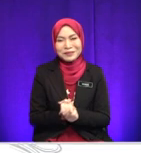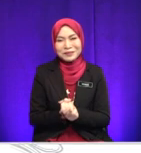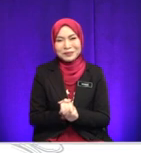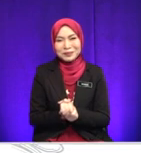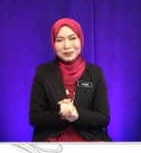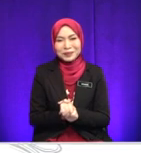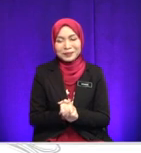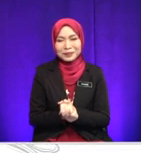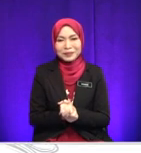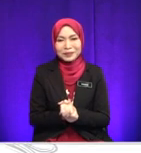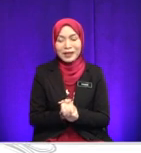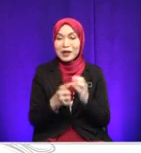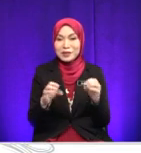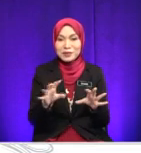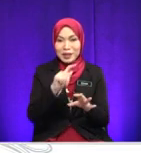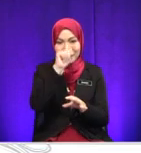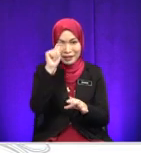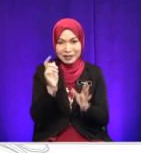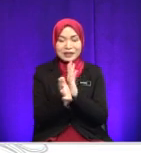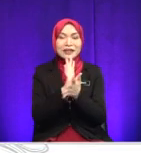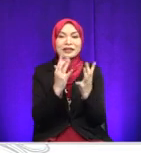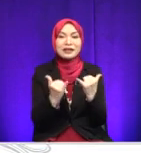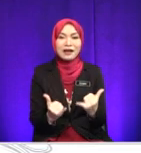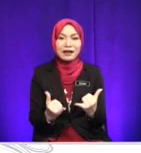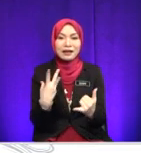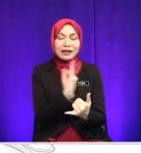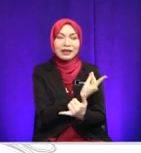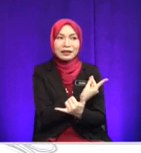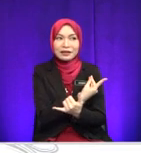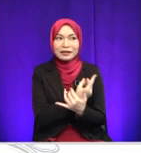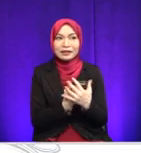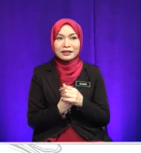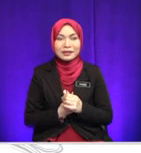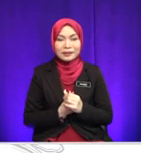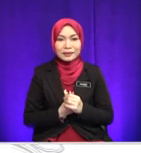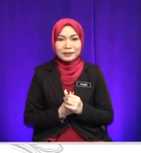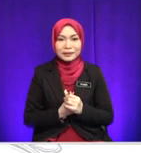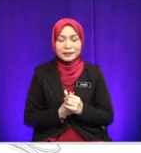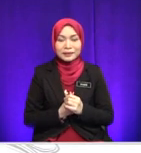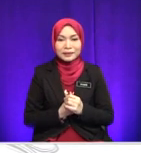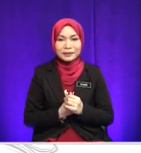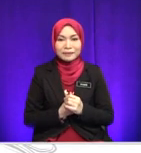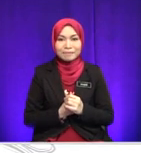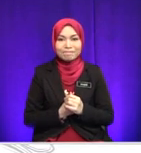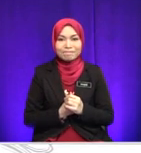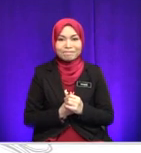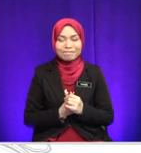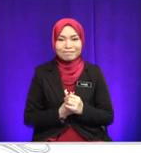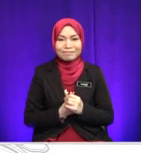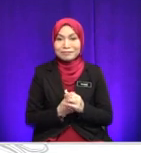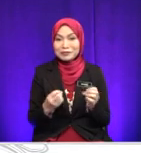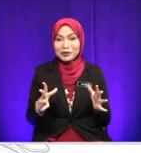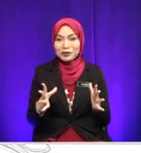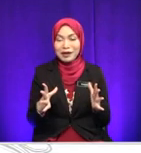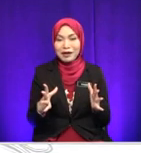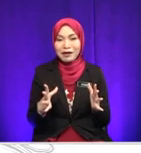rupanya. Dah tanya, apa lagi kan? Kita tanya, bermaksud soalan-soalan yang kamu ajukan tadi,